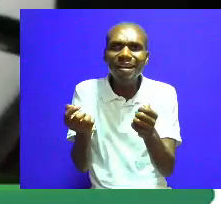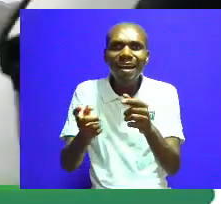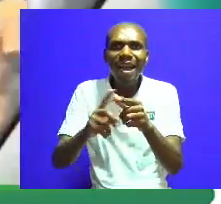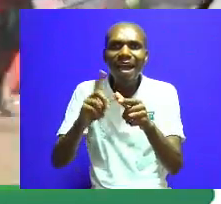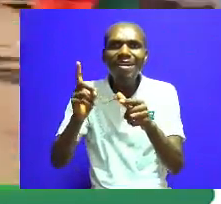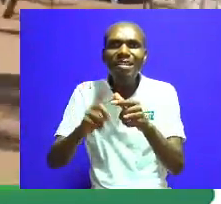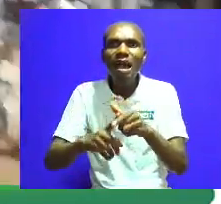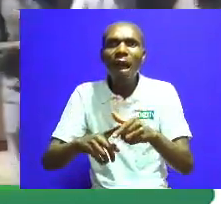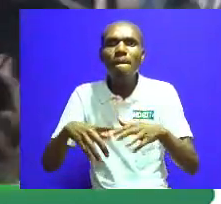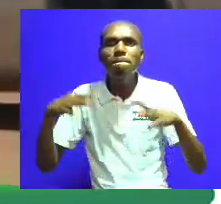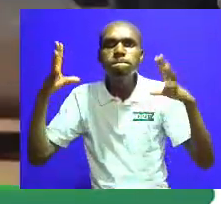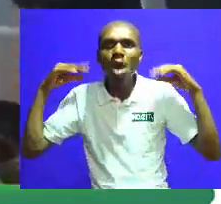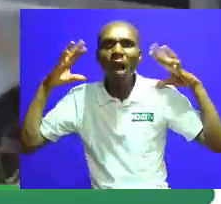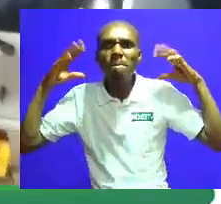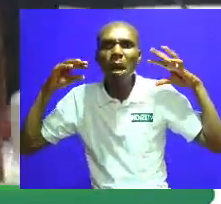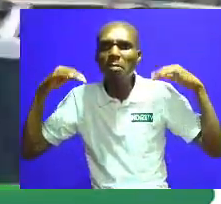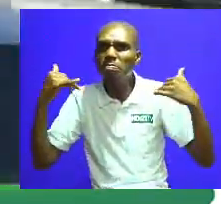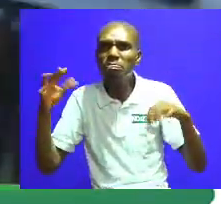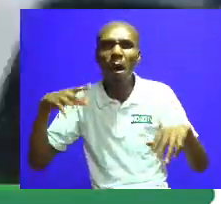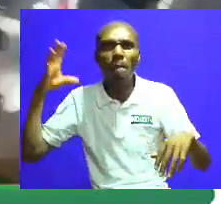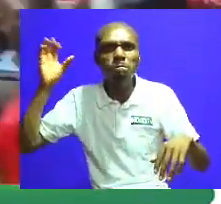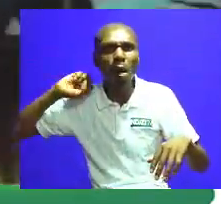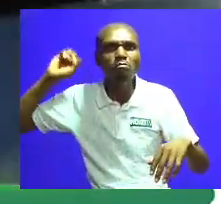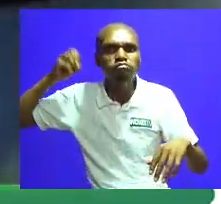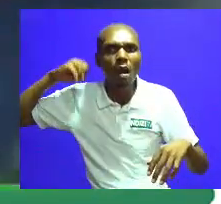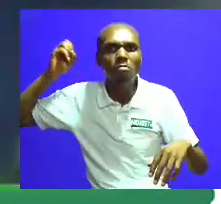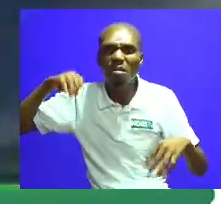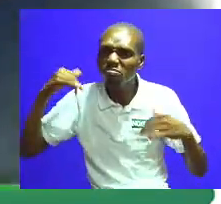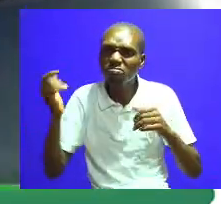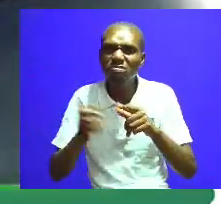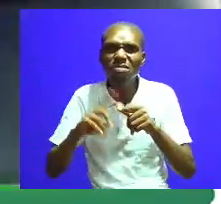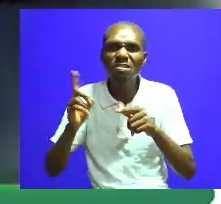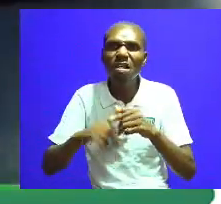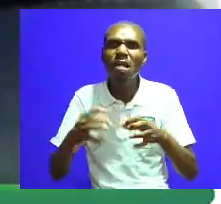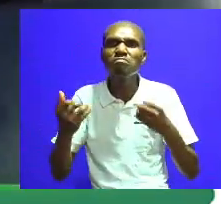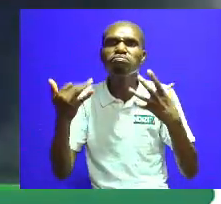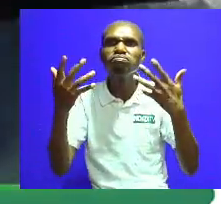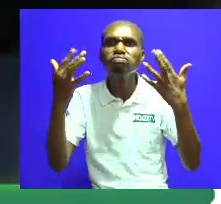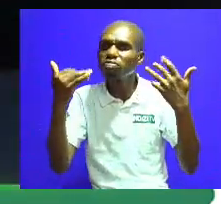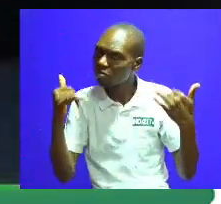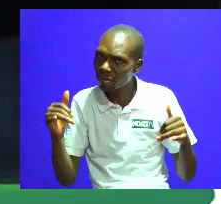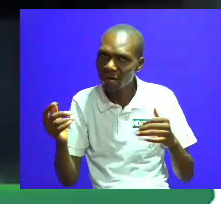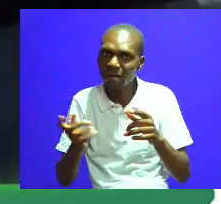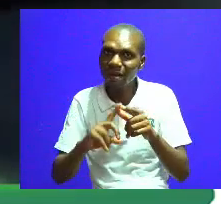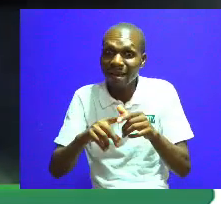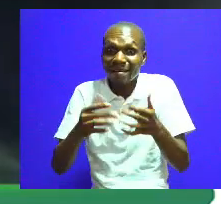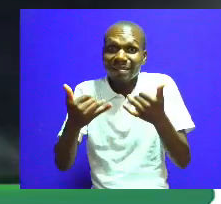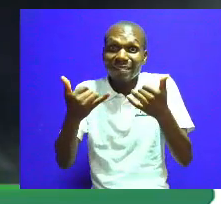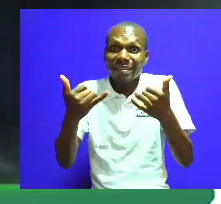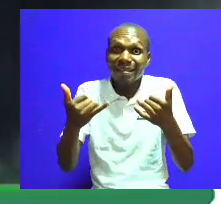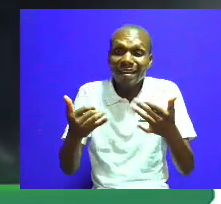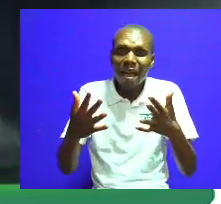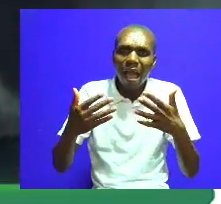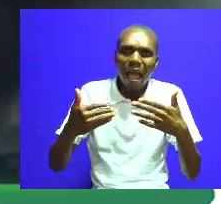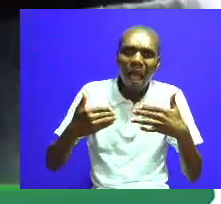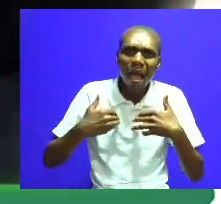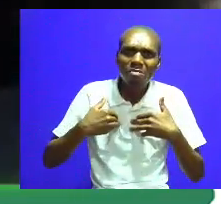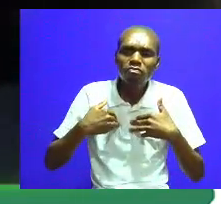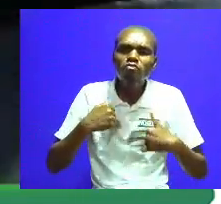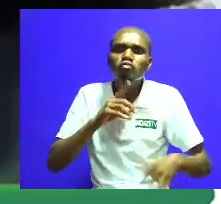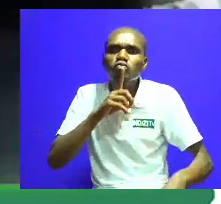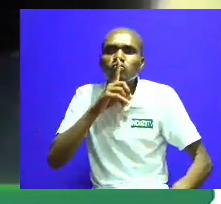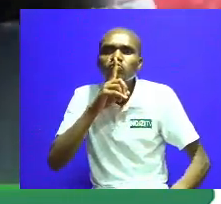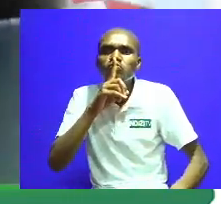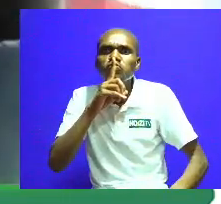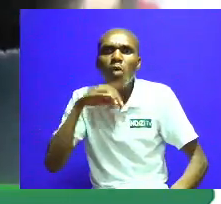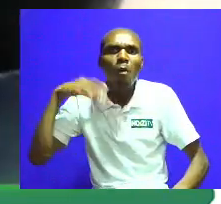bugatiriogi na ndeteri kurusirio kirinde rionsi meter past 20 sasa inakuwa inakuwa kimya kabisa, kuna